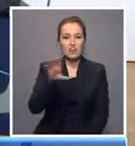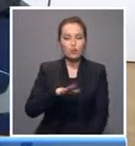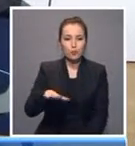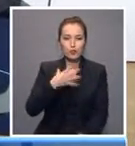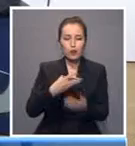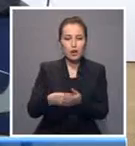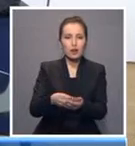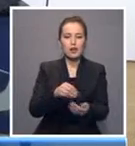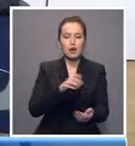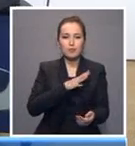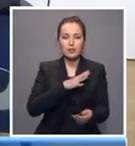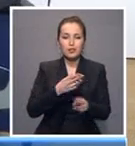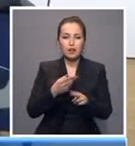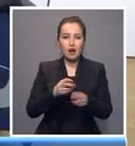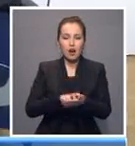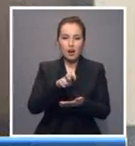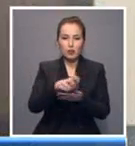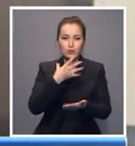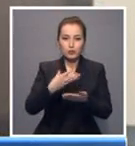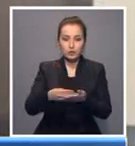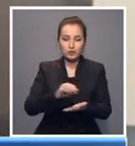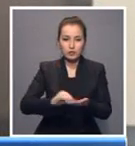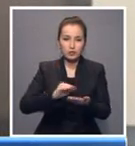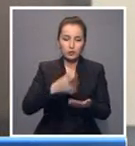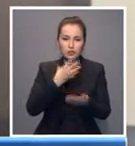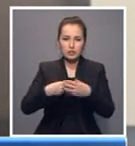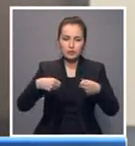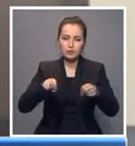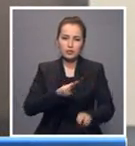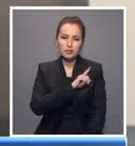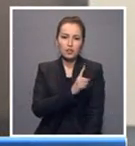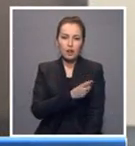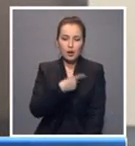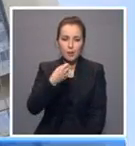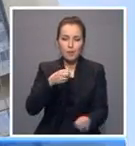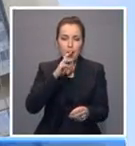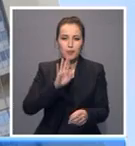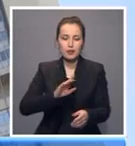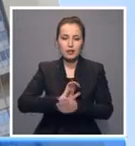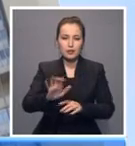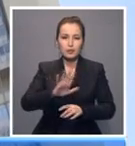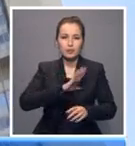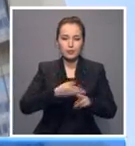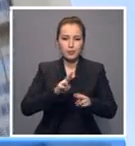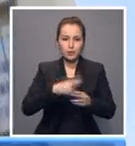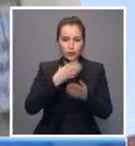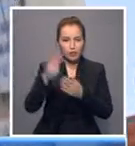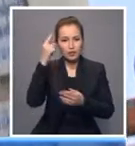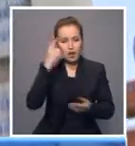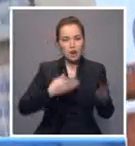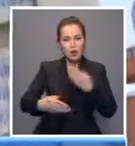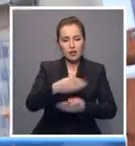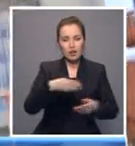және ынтымақтастық ұйымы өңірлік хабқа мықты мамандарын жіберіп, бар білгенмен бөлісуге дайын. Бас прокурор мен құқық қорғау